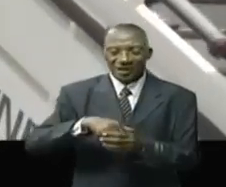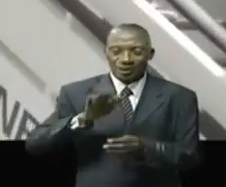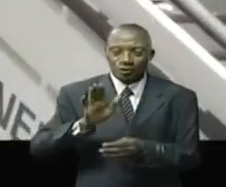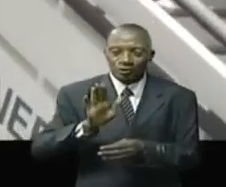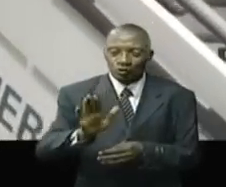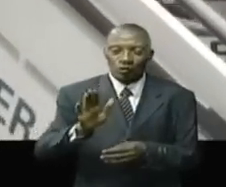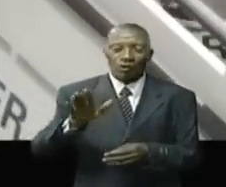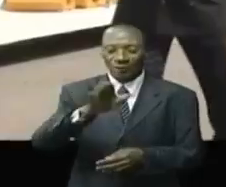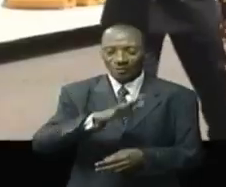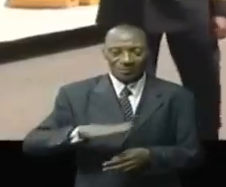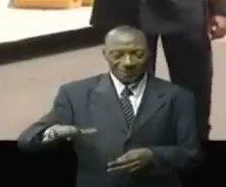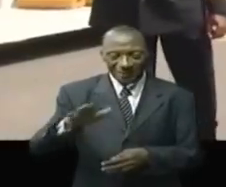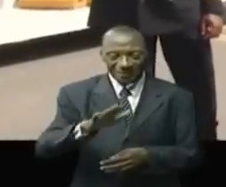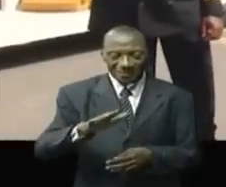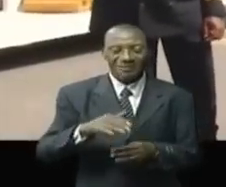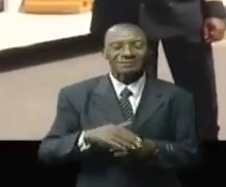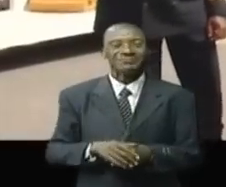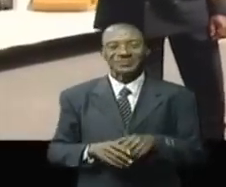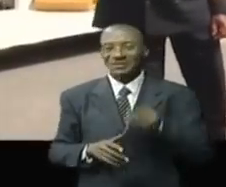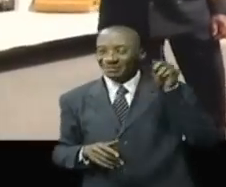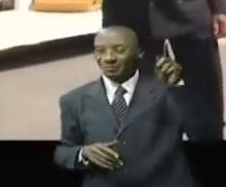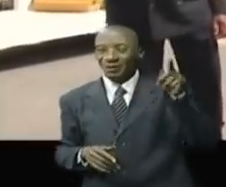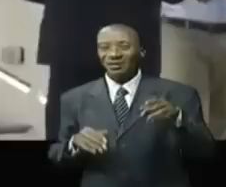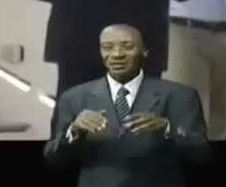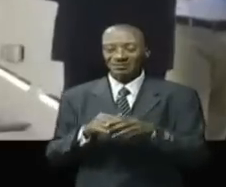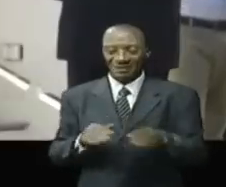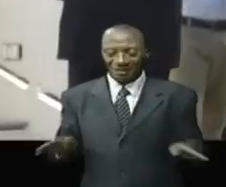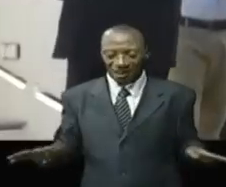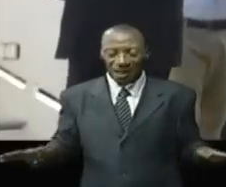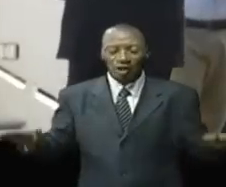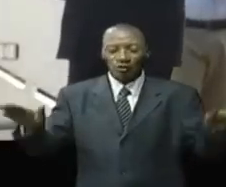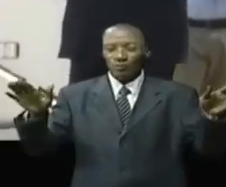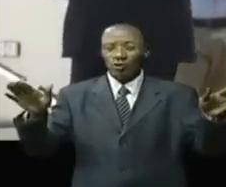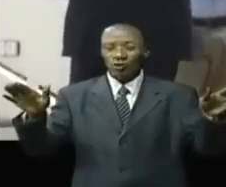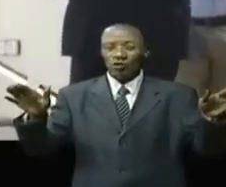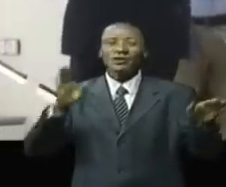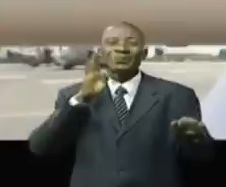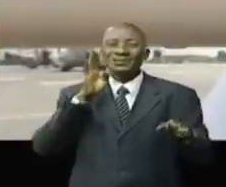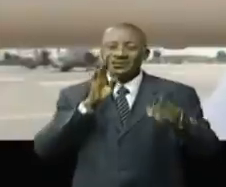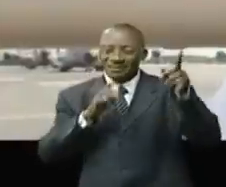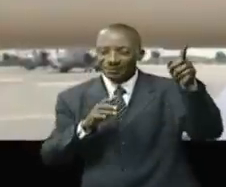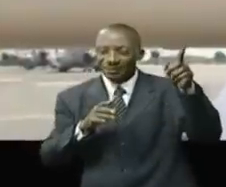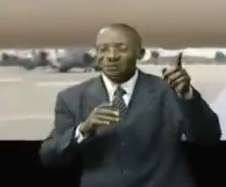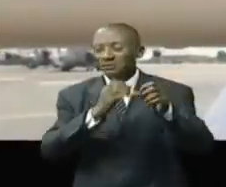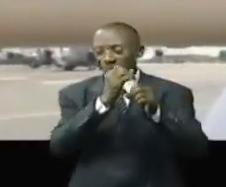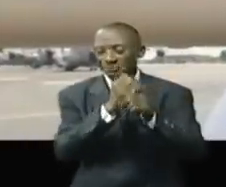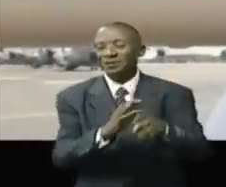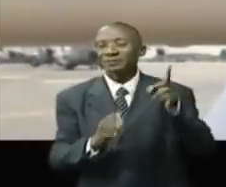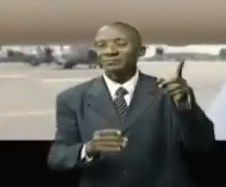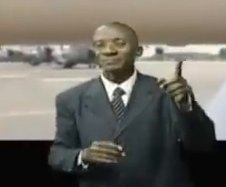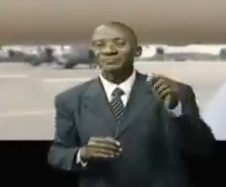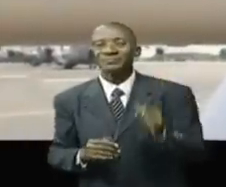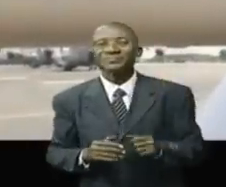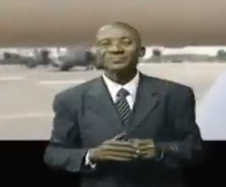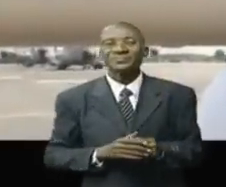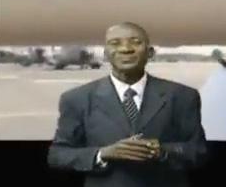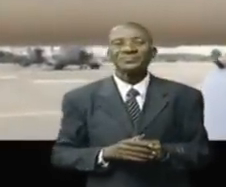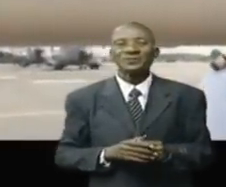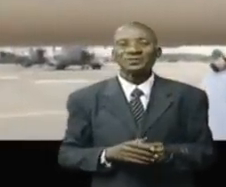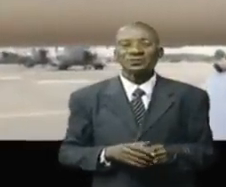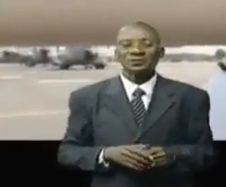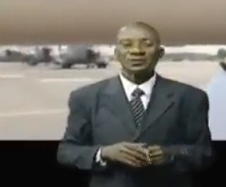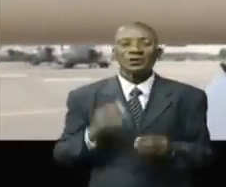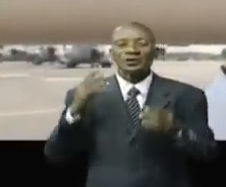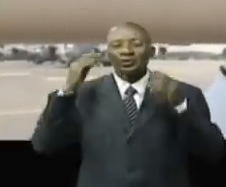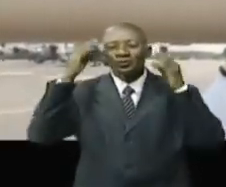À l'aéroport militaire de Belsbroek, l'émotion était à son comble. Plein d'émotions que nous nous trouvons aujourd'hui à Bruxelles